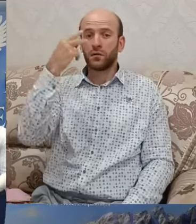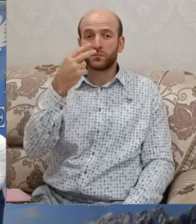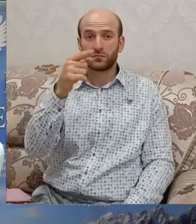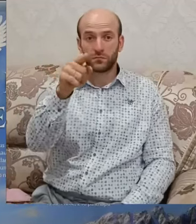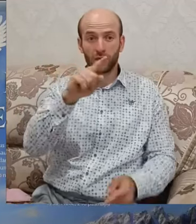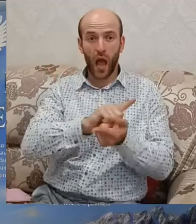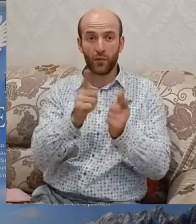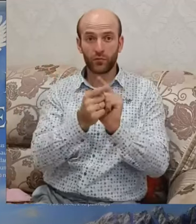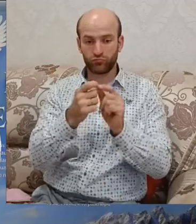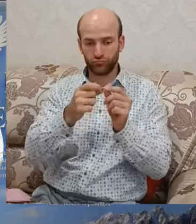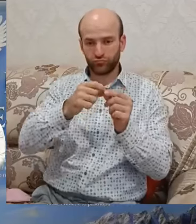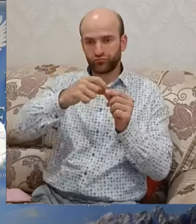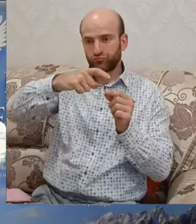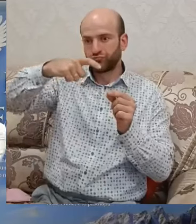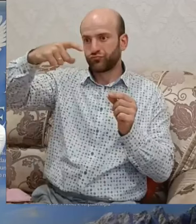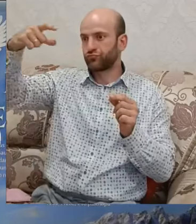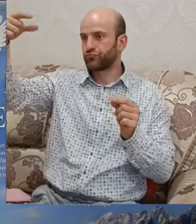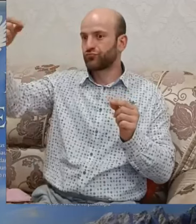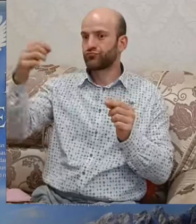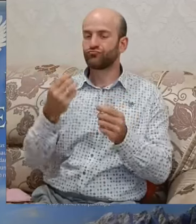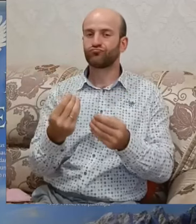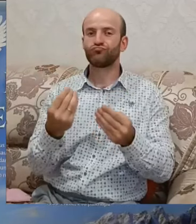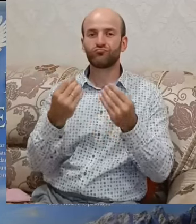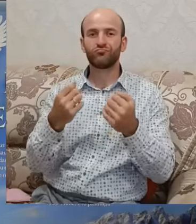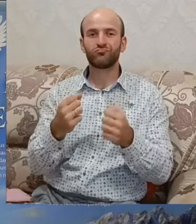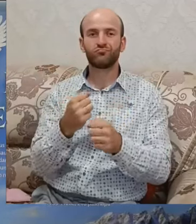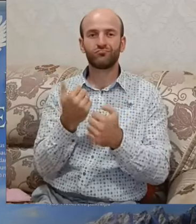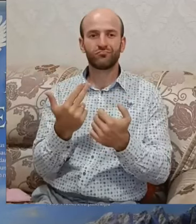ir per visus словом, laikotarpius и через все времена